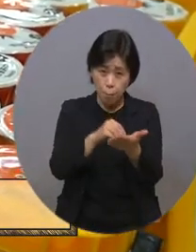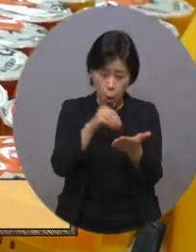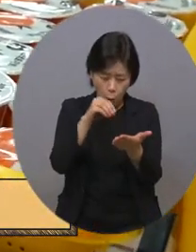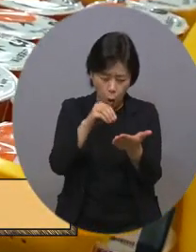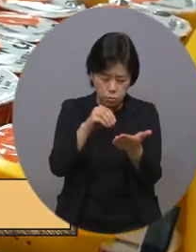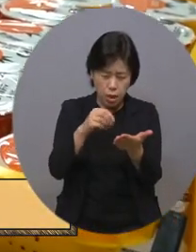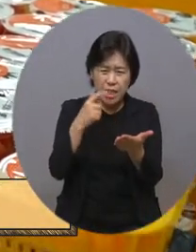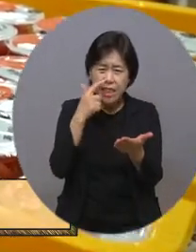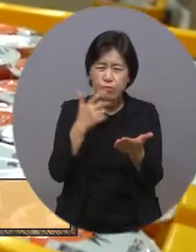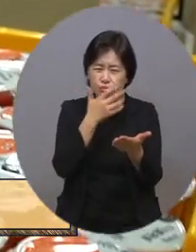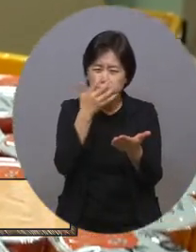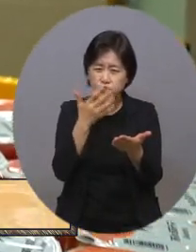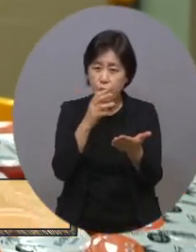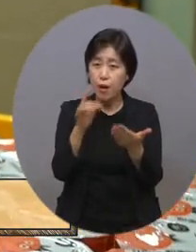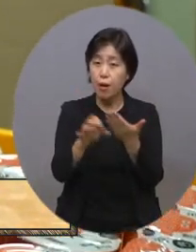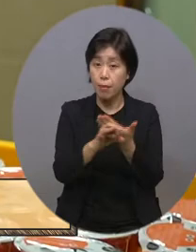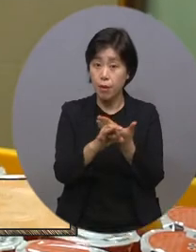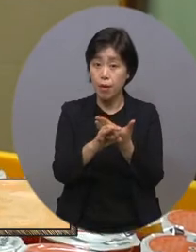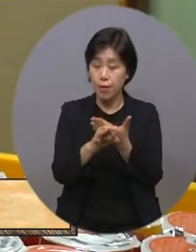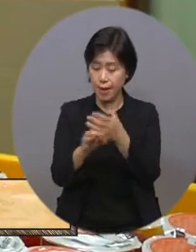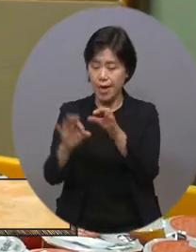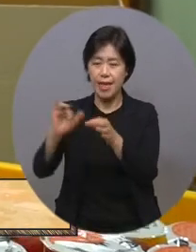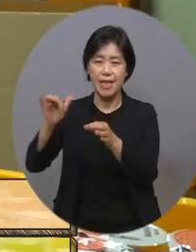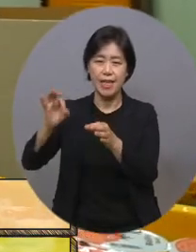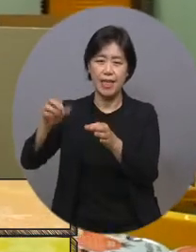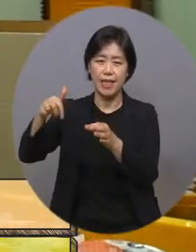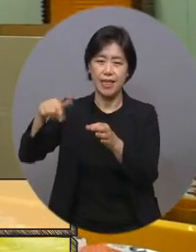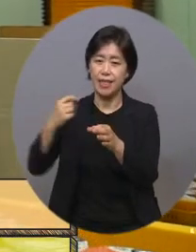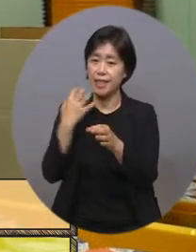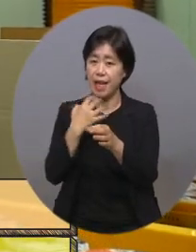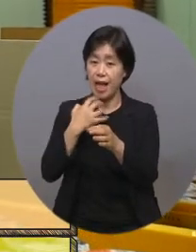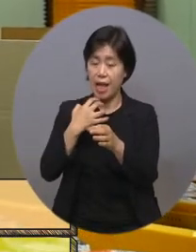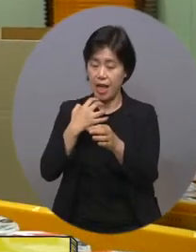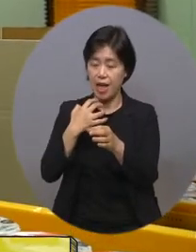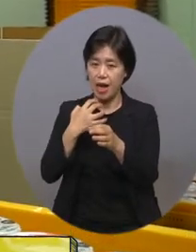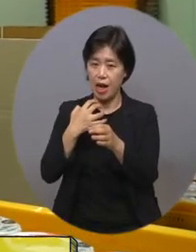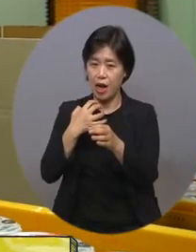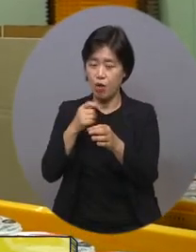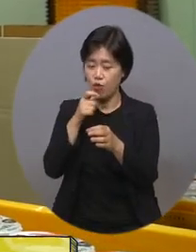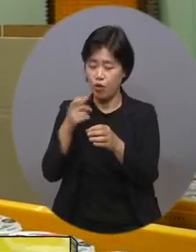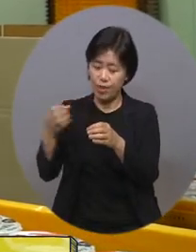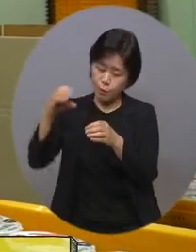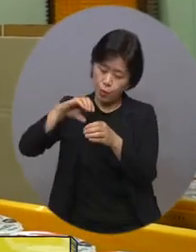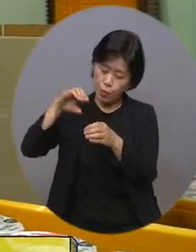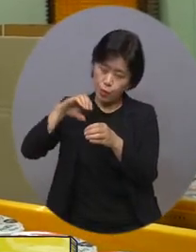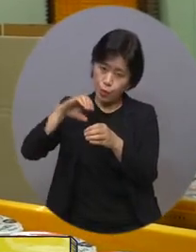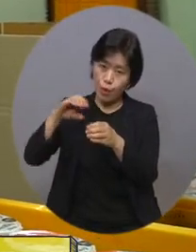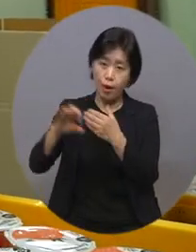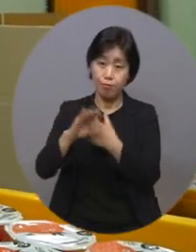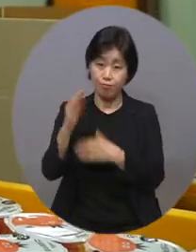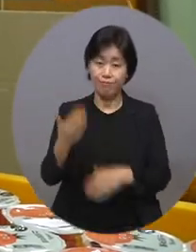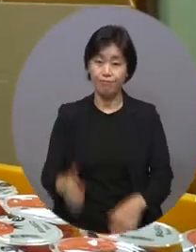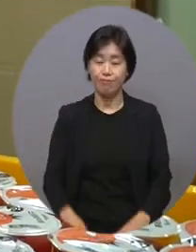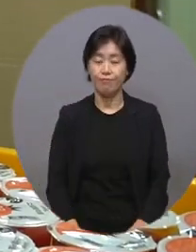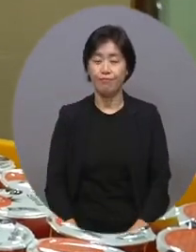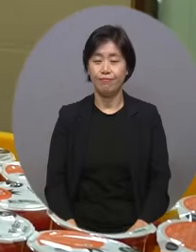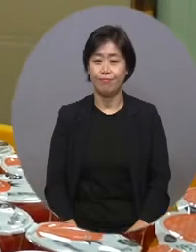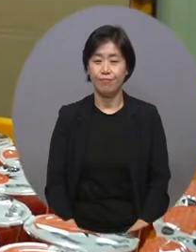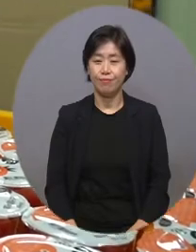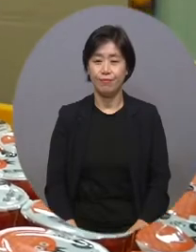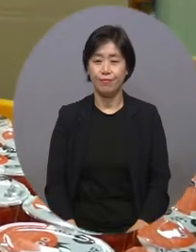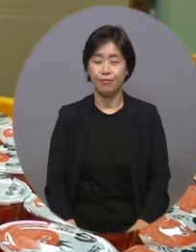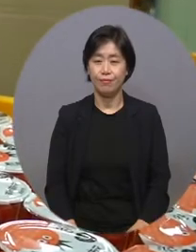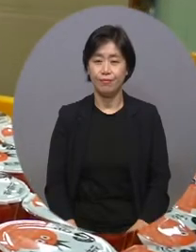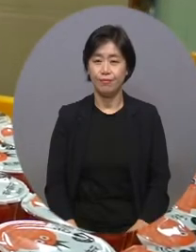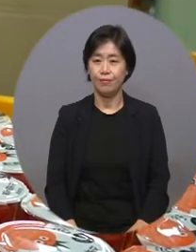잘 안 나온다 싶으면 네. 잉크를 넣으면 되는 거예요. 아, 잘 안 나온다 싶으면 잉크를 갈면 되는 거예요? 네.